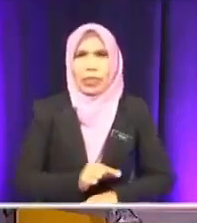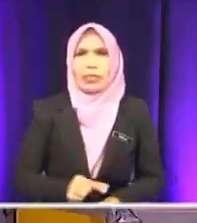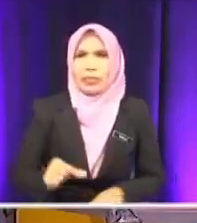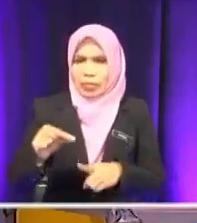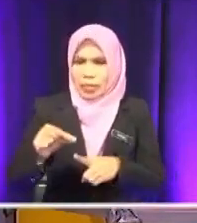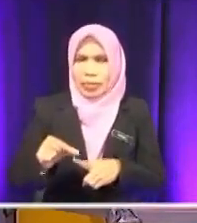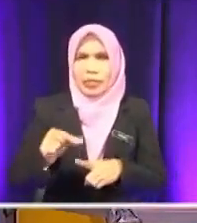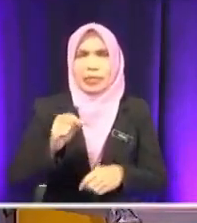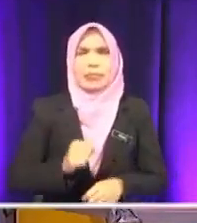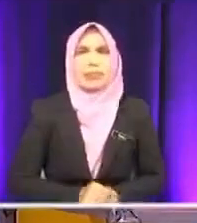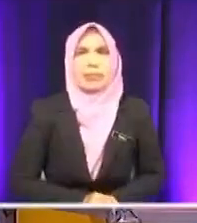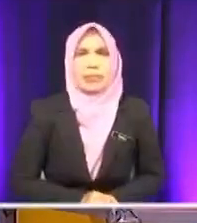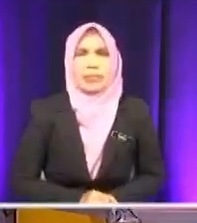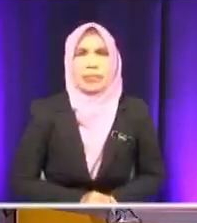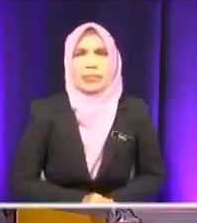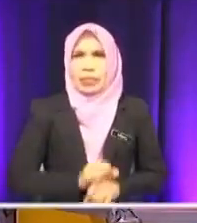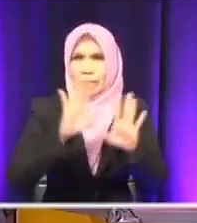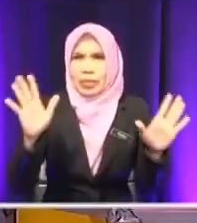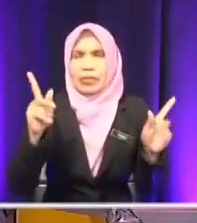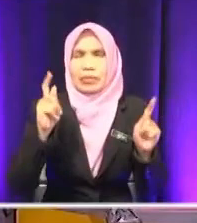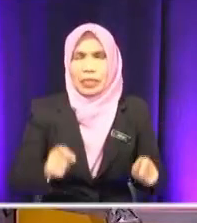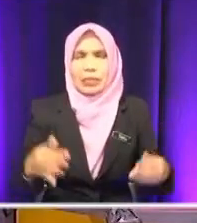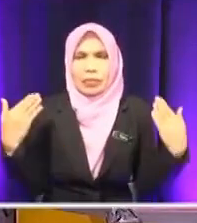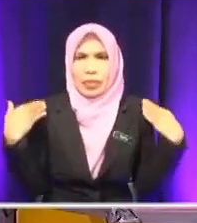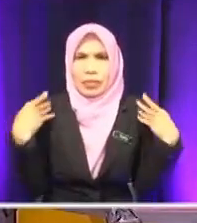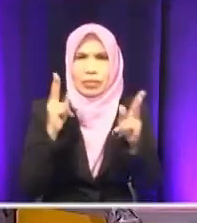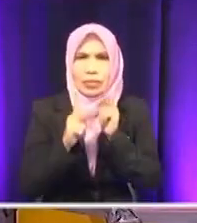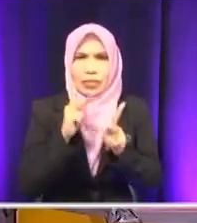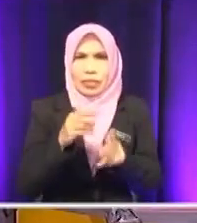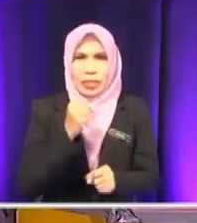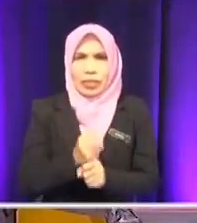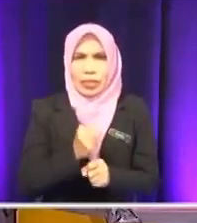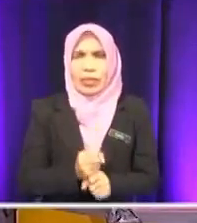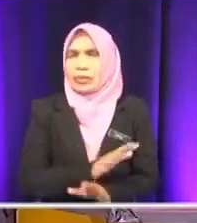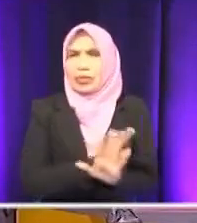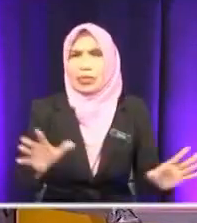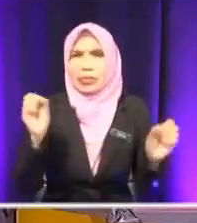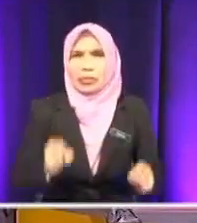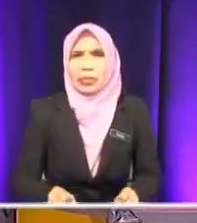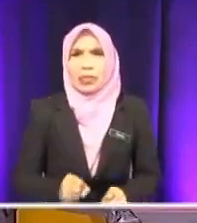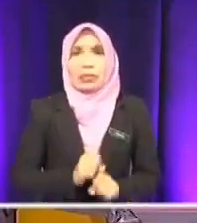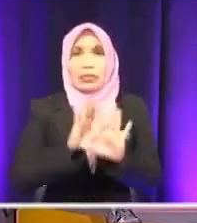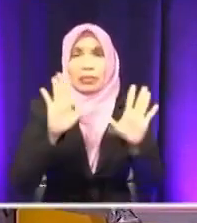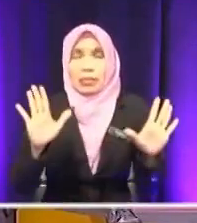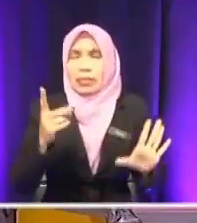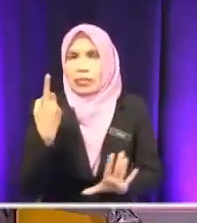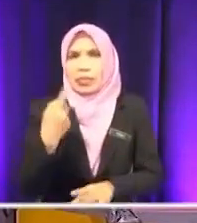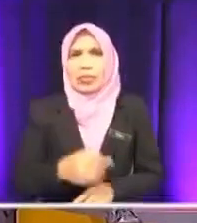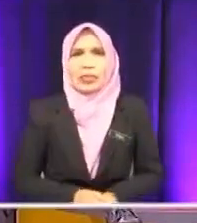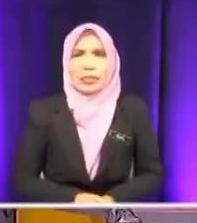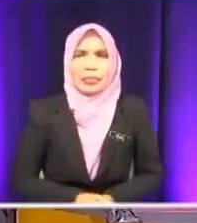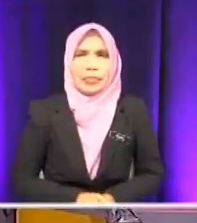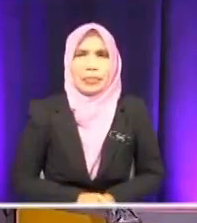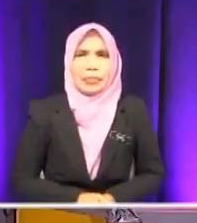bila mineral mesti ada kata kerja tidak boleh sekadar menyatakan mesti ada kata kerja ini pegang ya